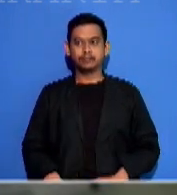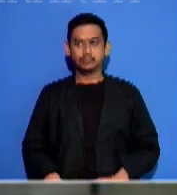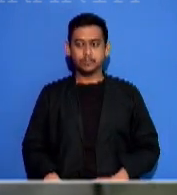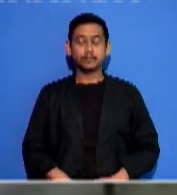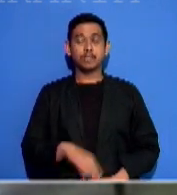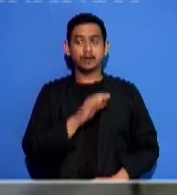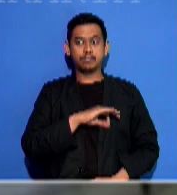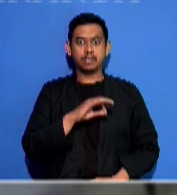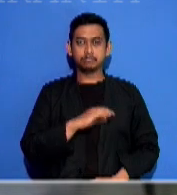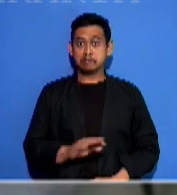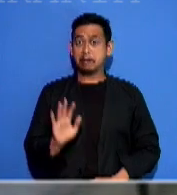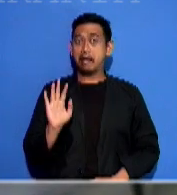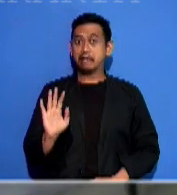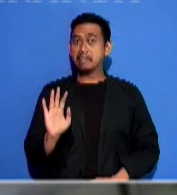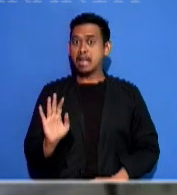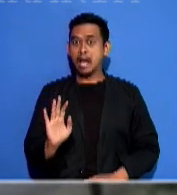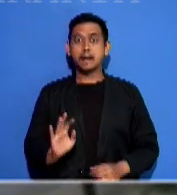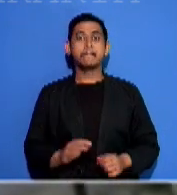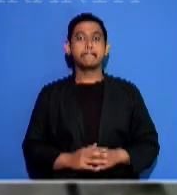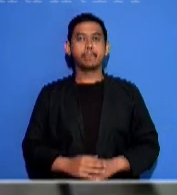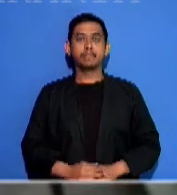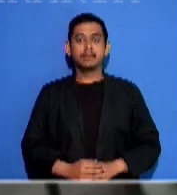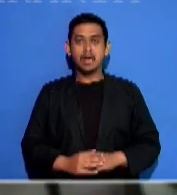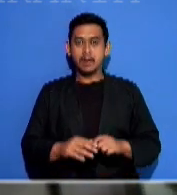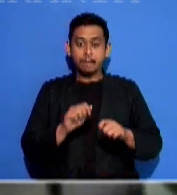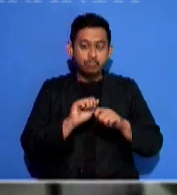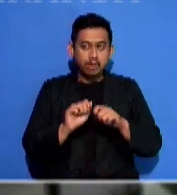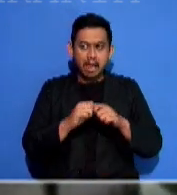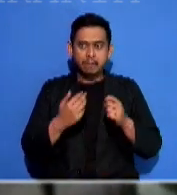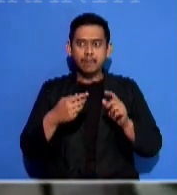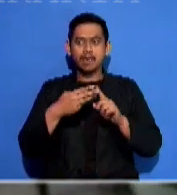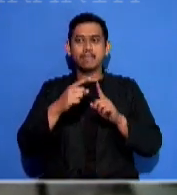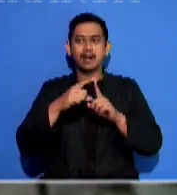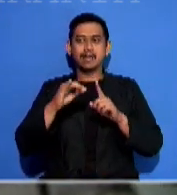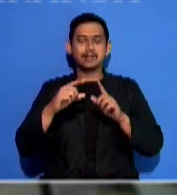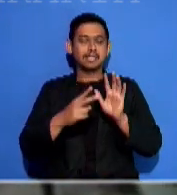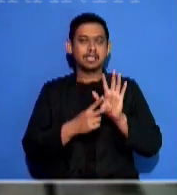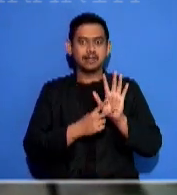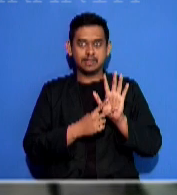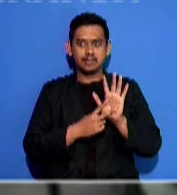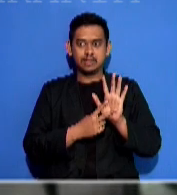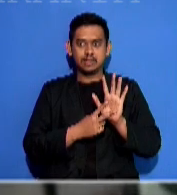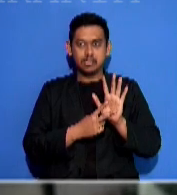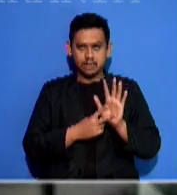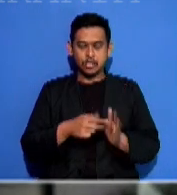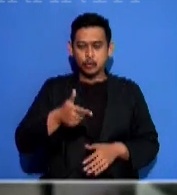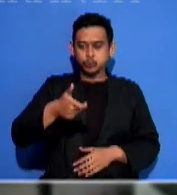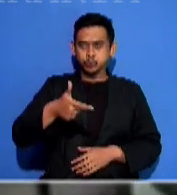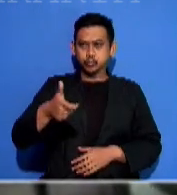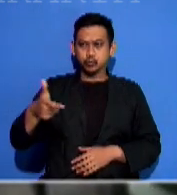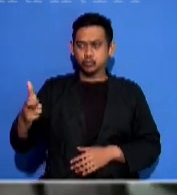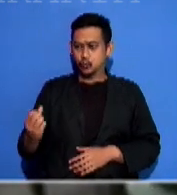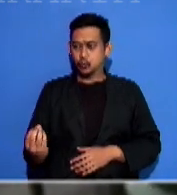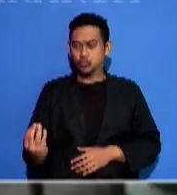Khasiate saged kanggem betadin, saged kangge semprot tanaman, saged kangge